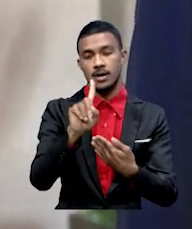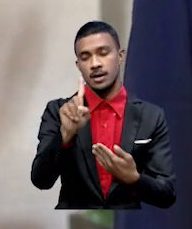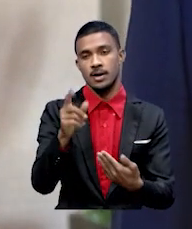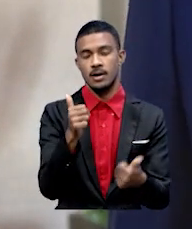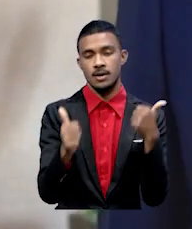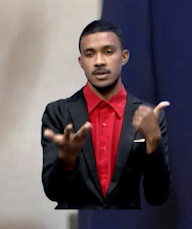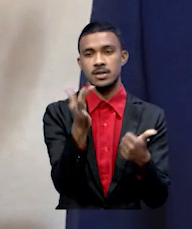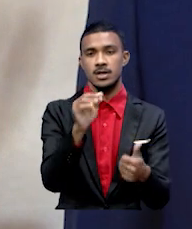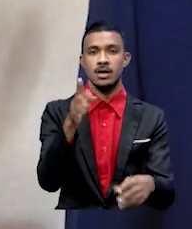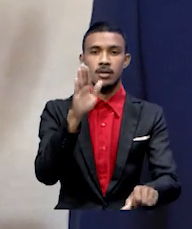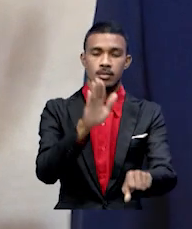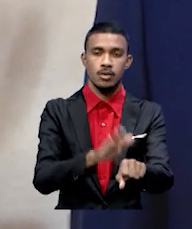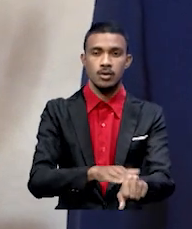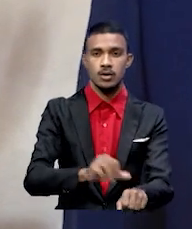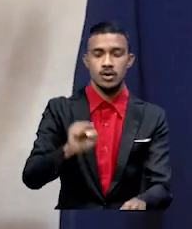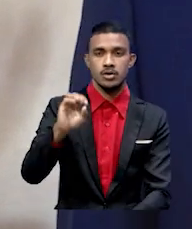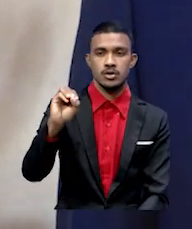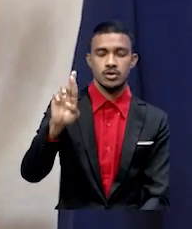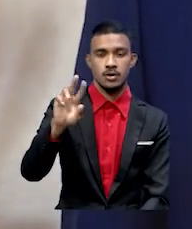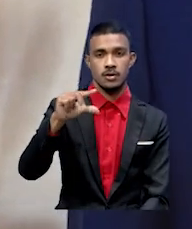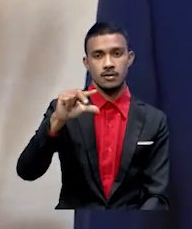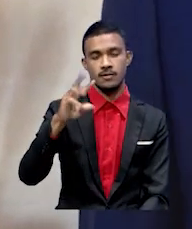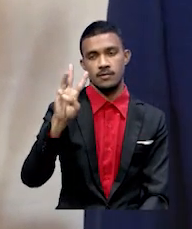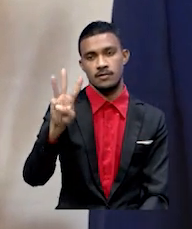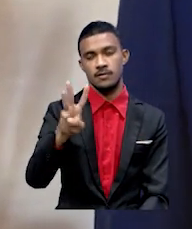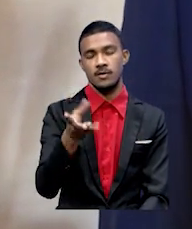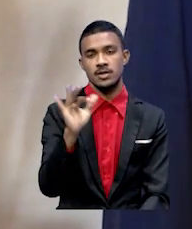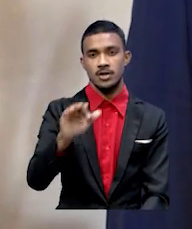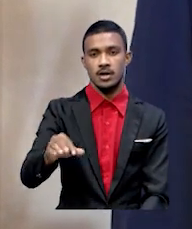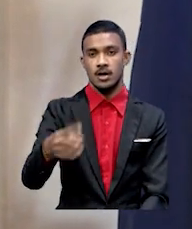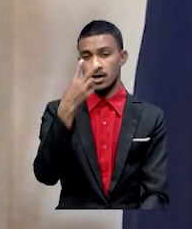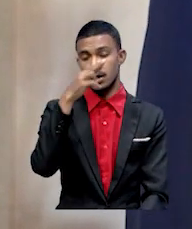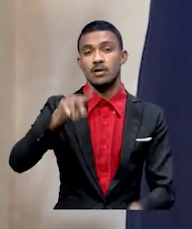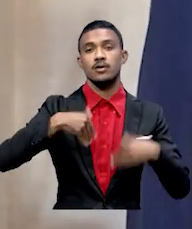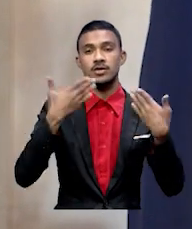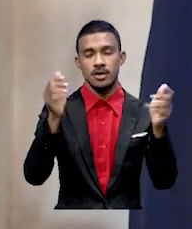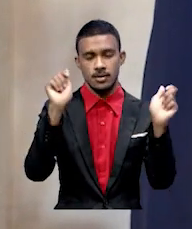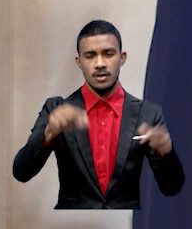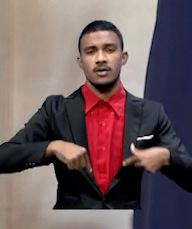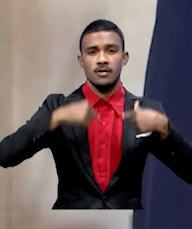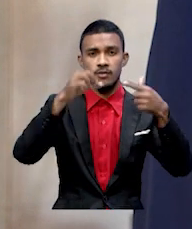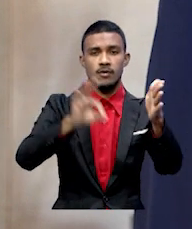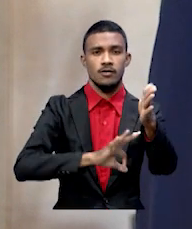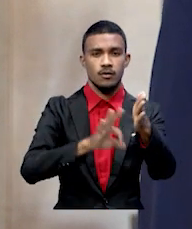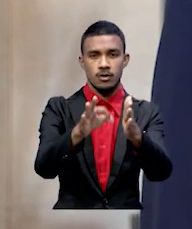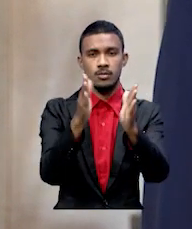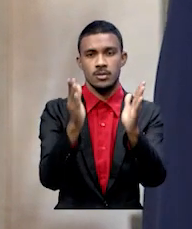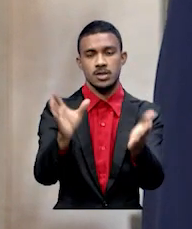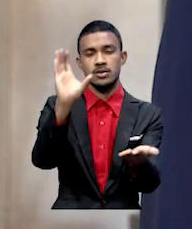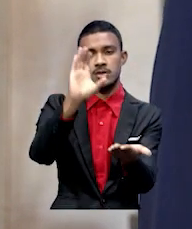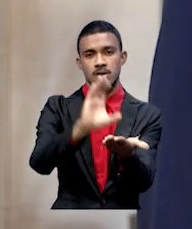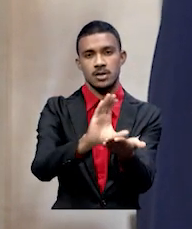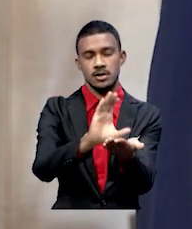하나랑 솔브 포 투모로 이데네 시라 Focaba o INSA a tua formação, ciência,